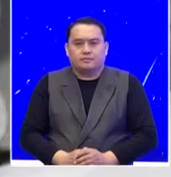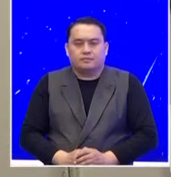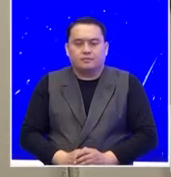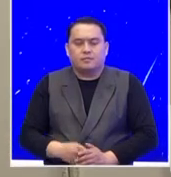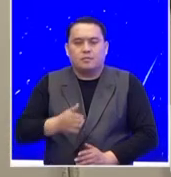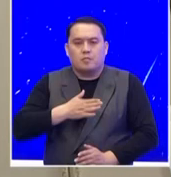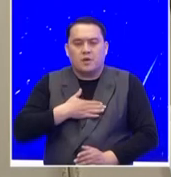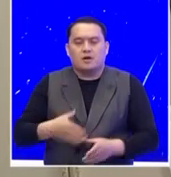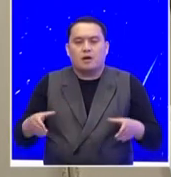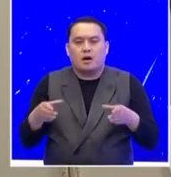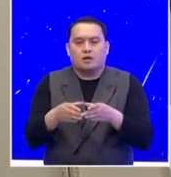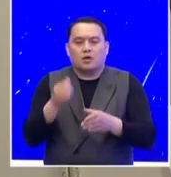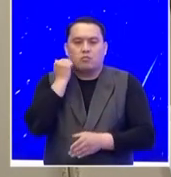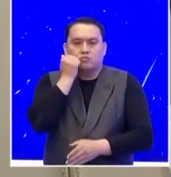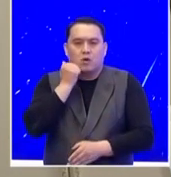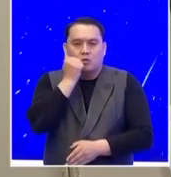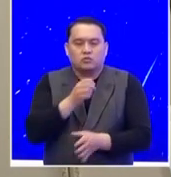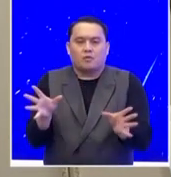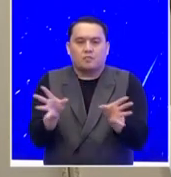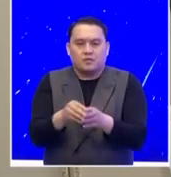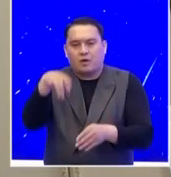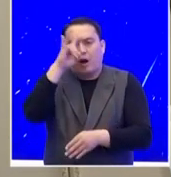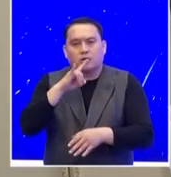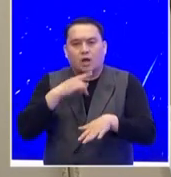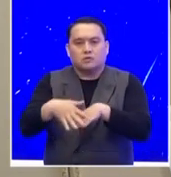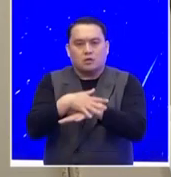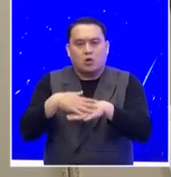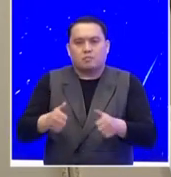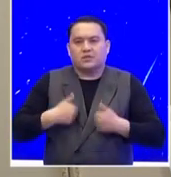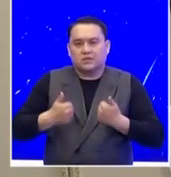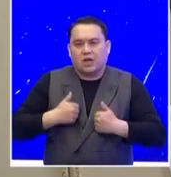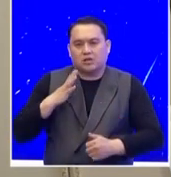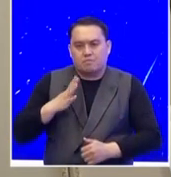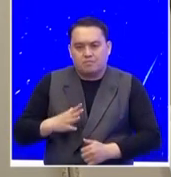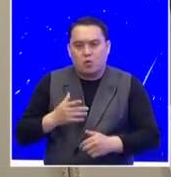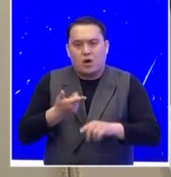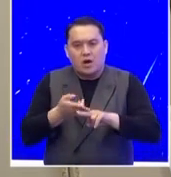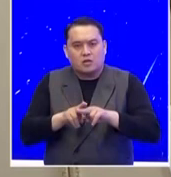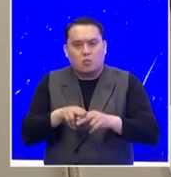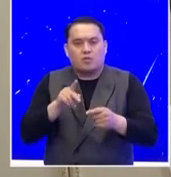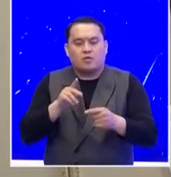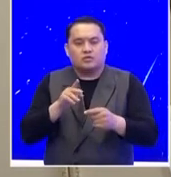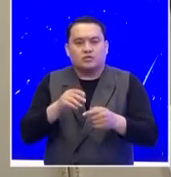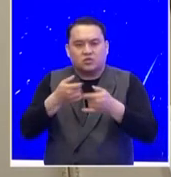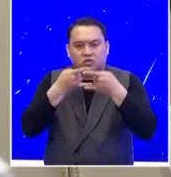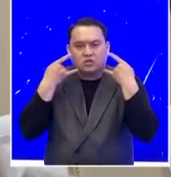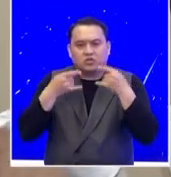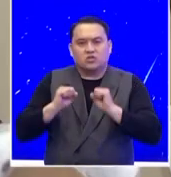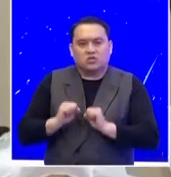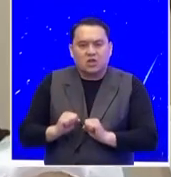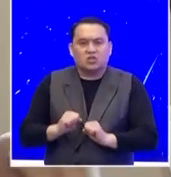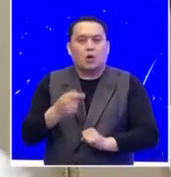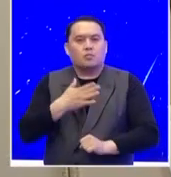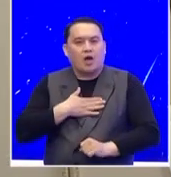Мы – это ансамбль «Ах, кимишек», и мы вместе со всем казахским народом пытаемся противостоять этому злу. Поэтому шьем защитные маски. Да,